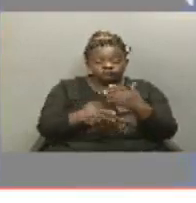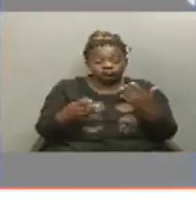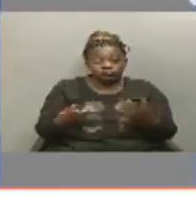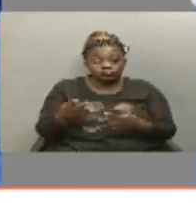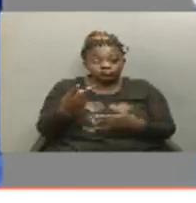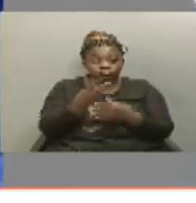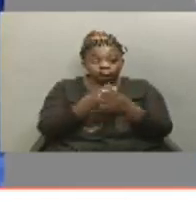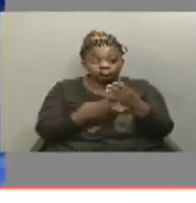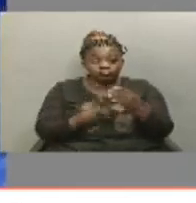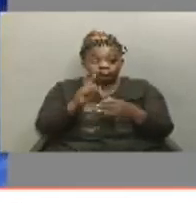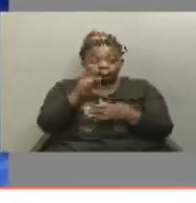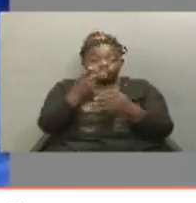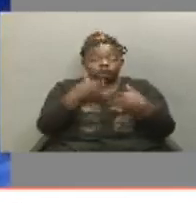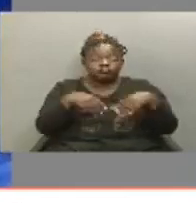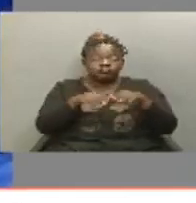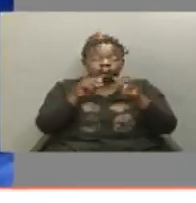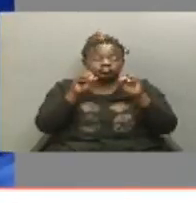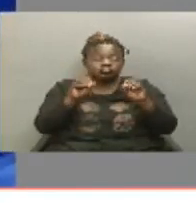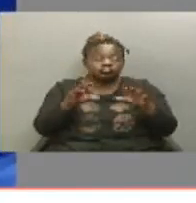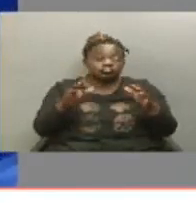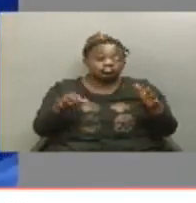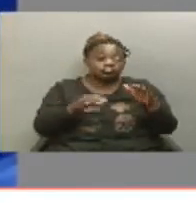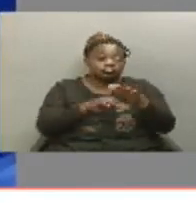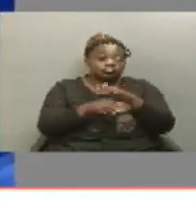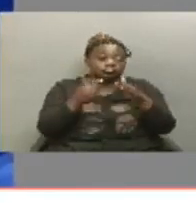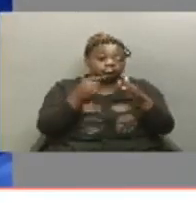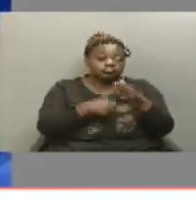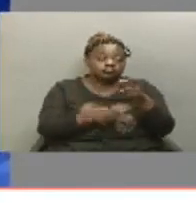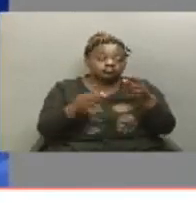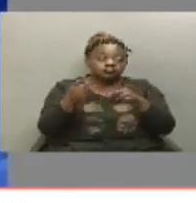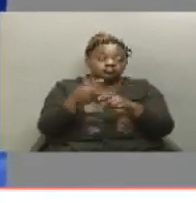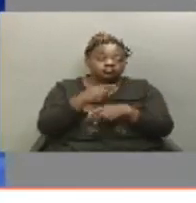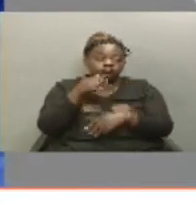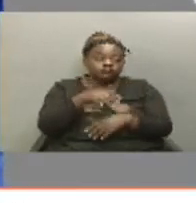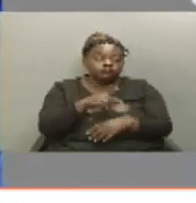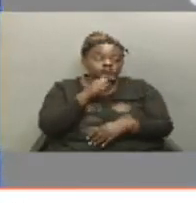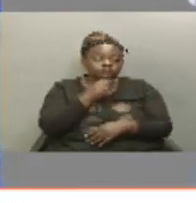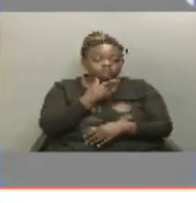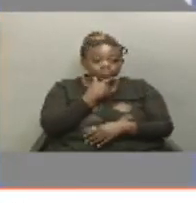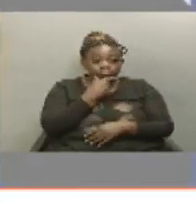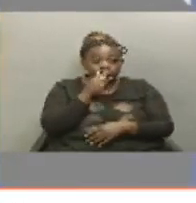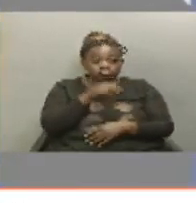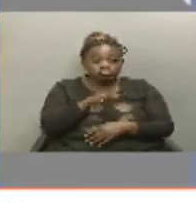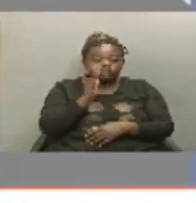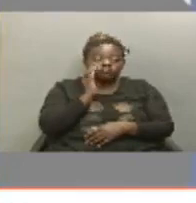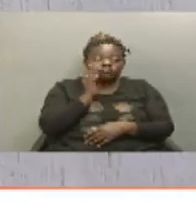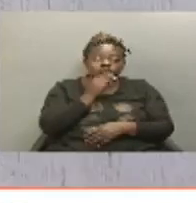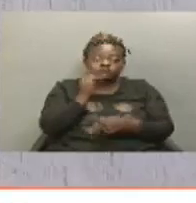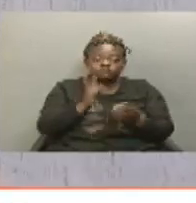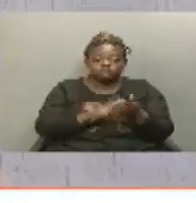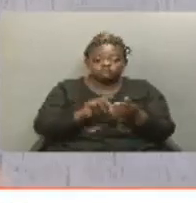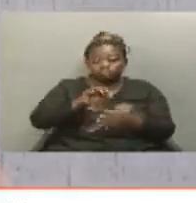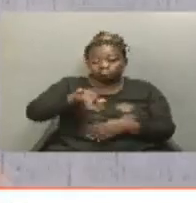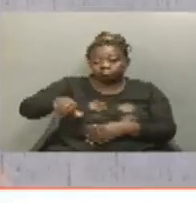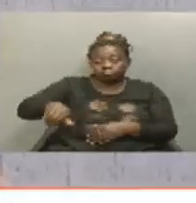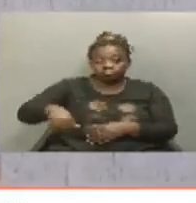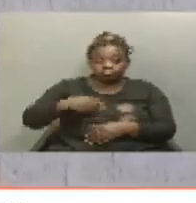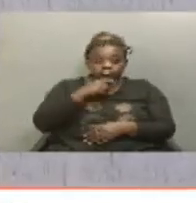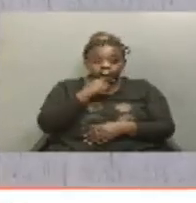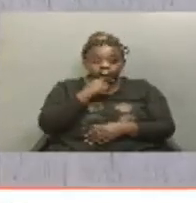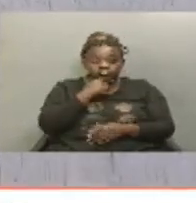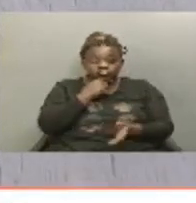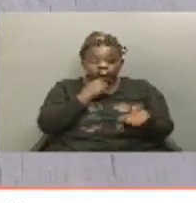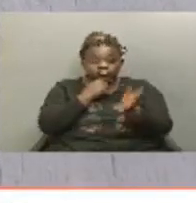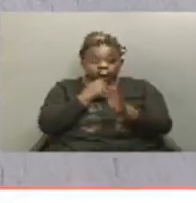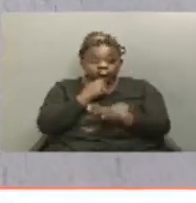bano basoose kufuna butakkaanya era okusinziira ku babaddewo buvudde ku Ssemwanga kuteebereza Mbabazi kuganza basajja balala. Akomawo luli n'angamba